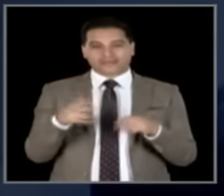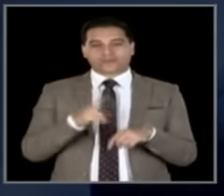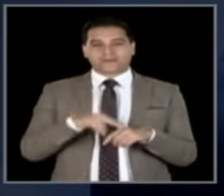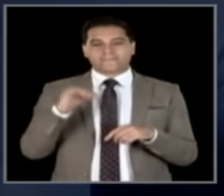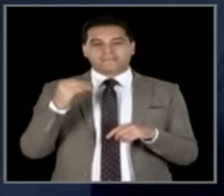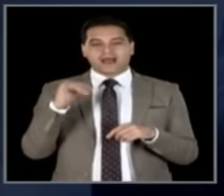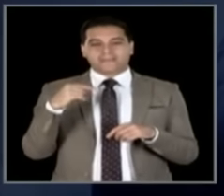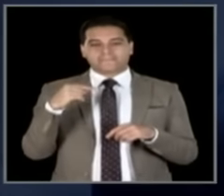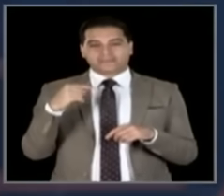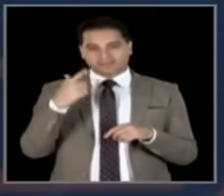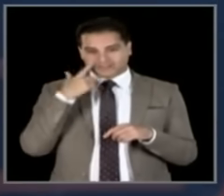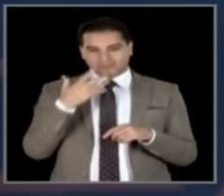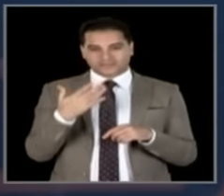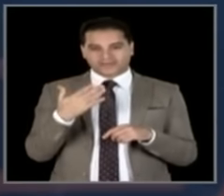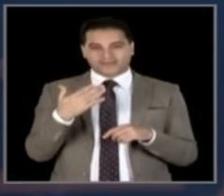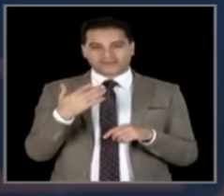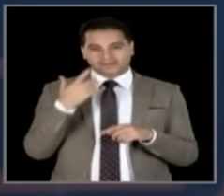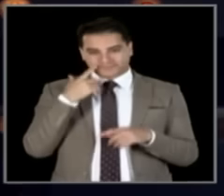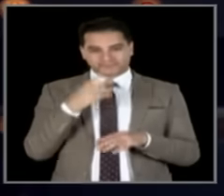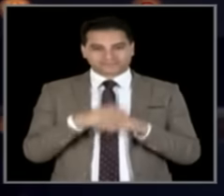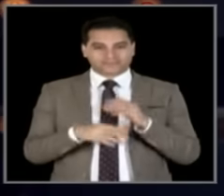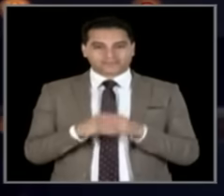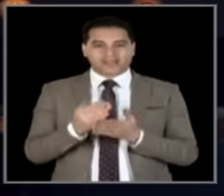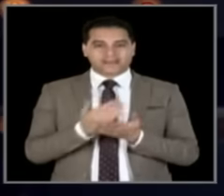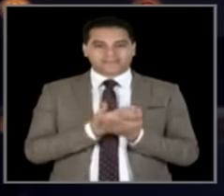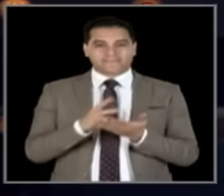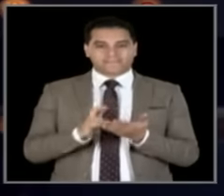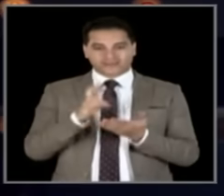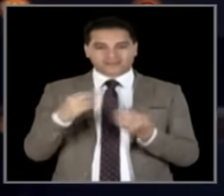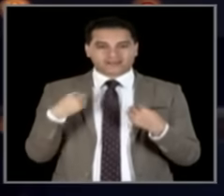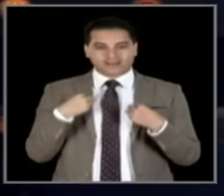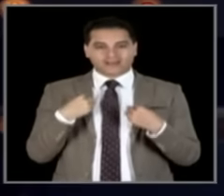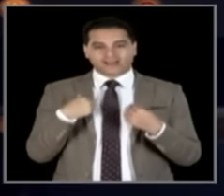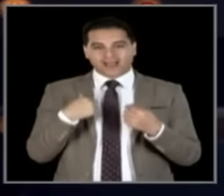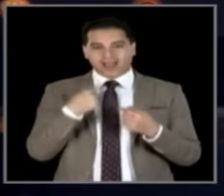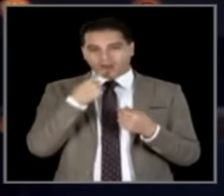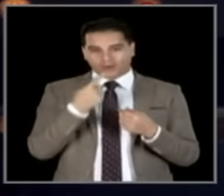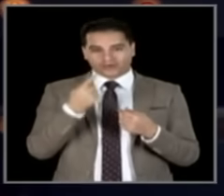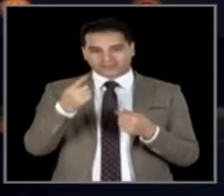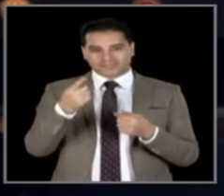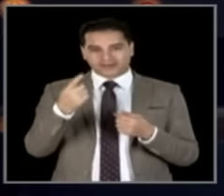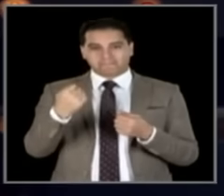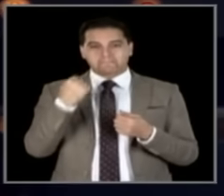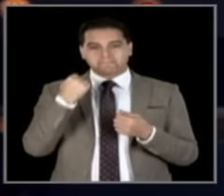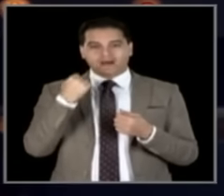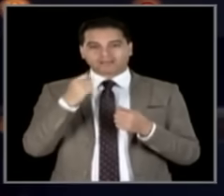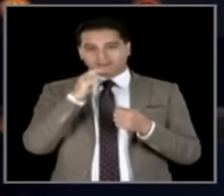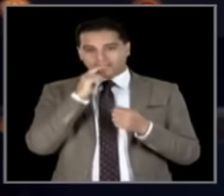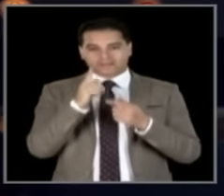ومحمد الشربيني. الشربيني وبدري. قبل ما أسأل سؤال الرياضة، خلينا نروح لبطلة